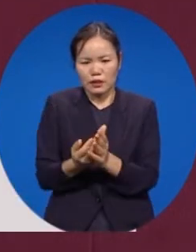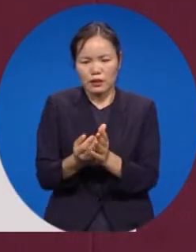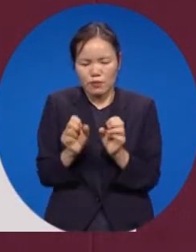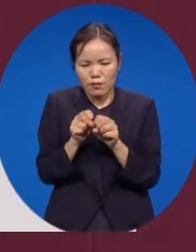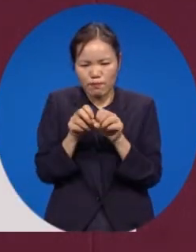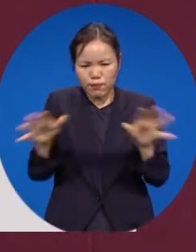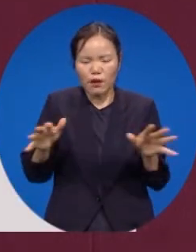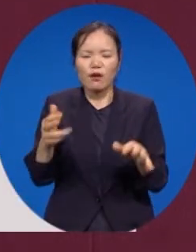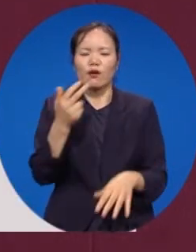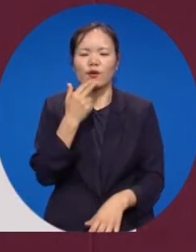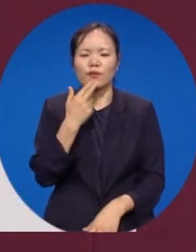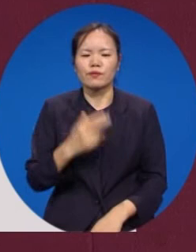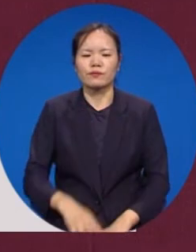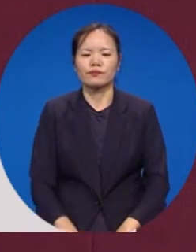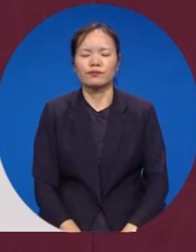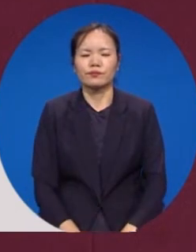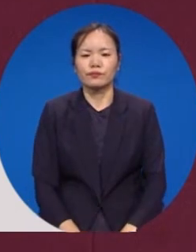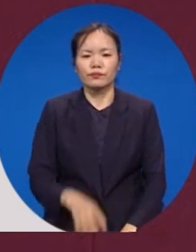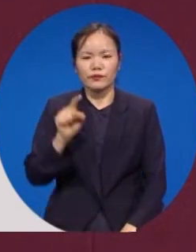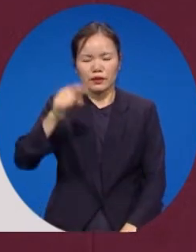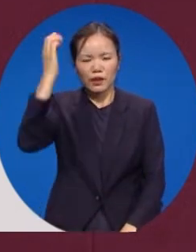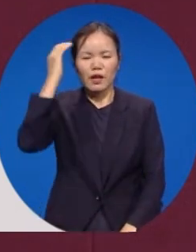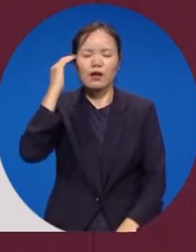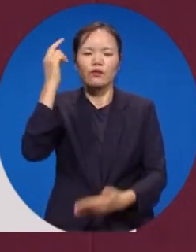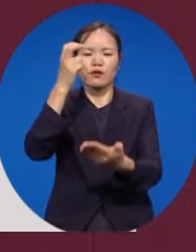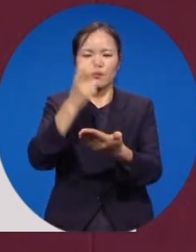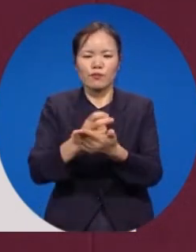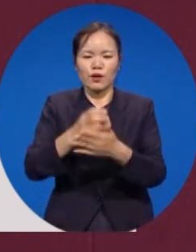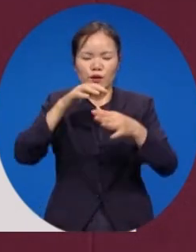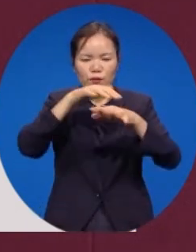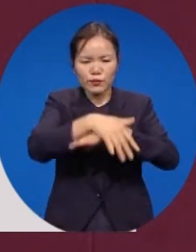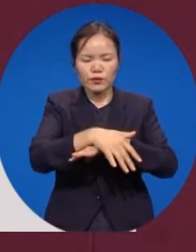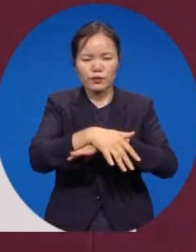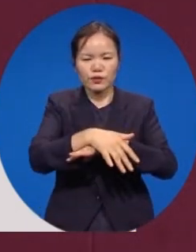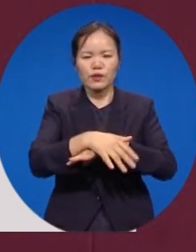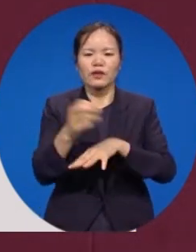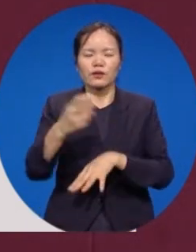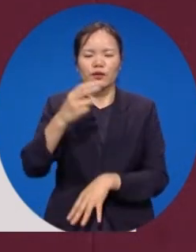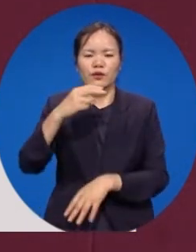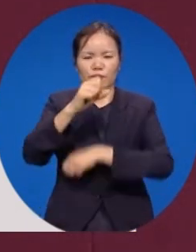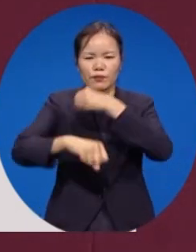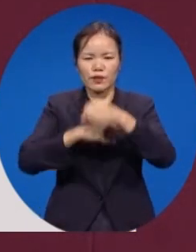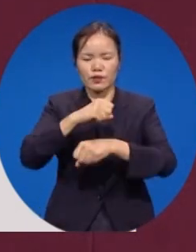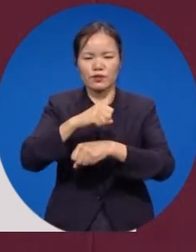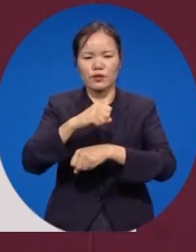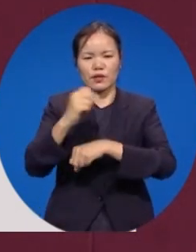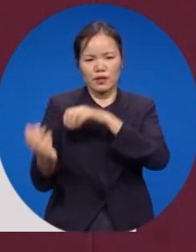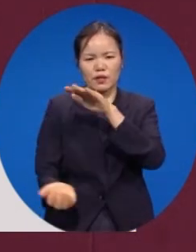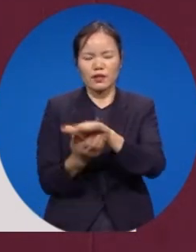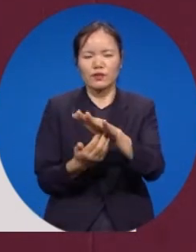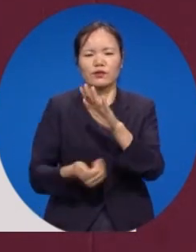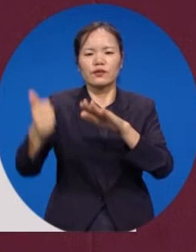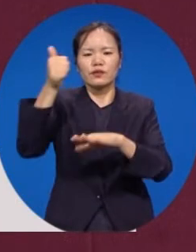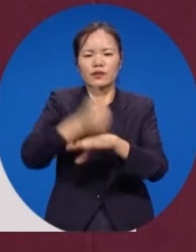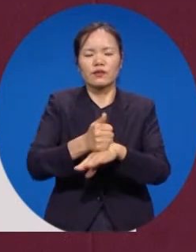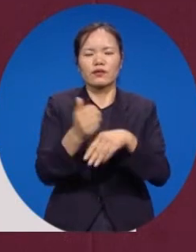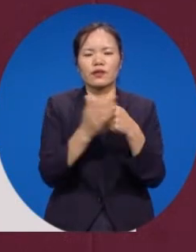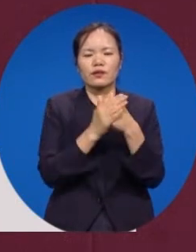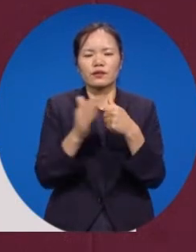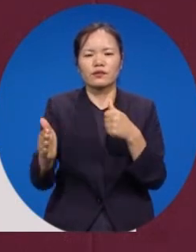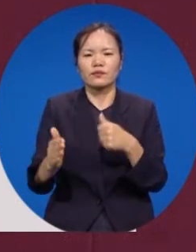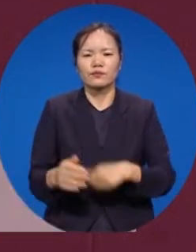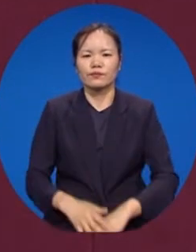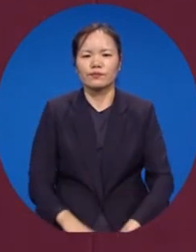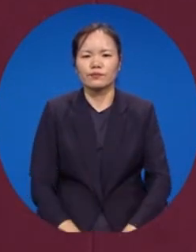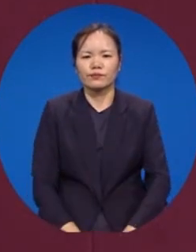않았습니다. 그게 대한민국 법치주의의 골간이고 우리 민주화가 이루어낸 성과였기 때문입니다.